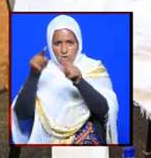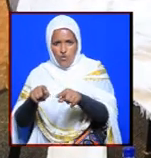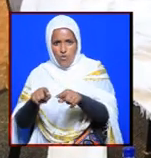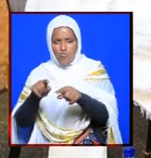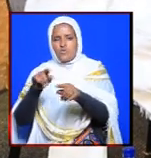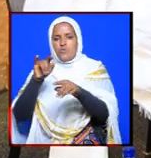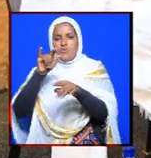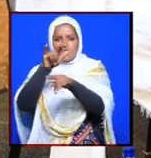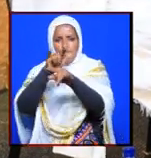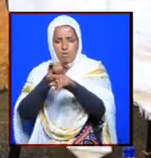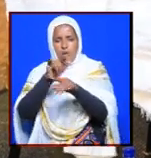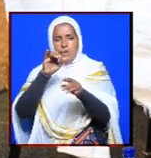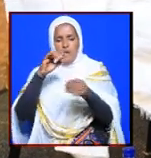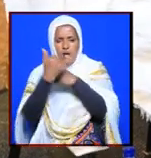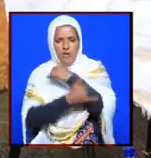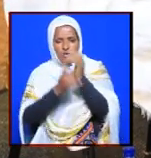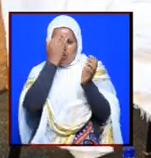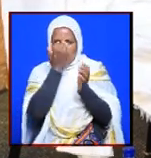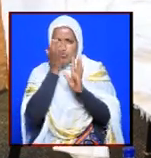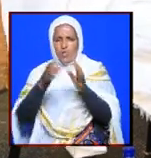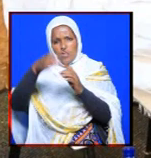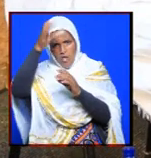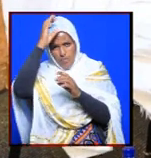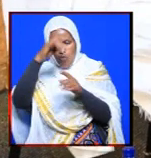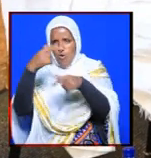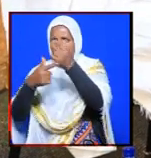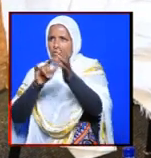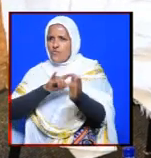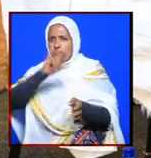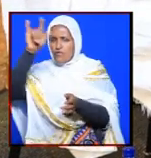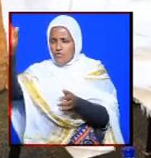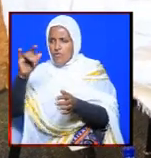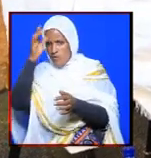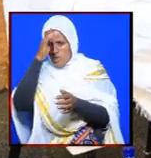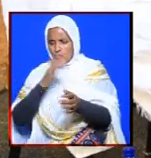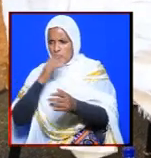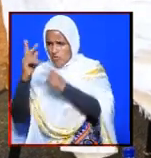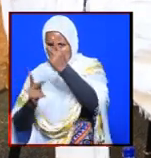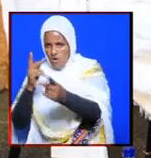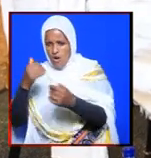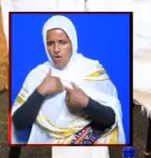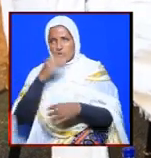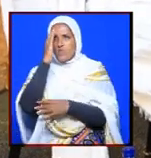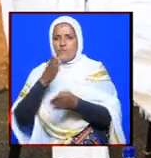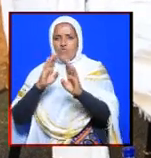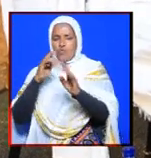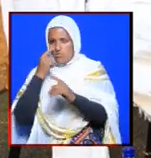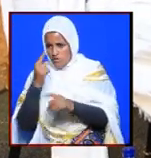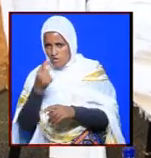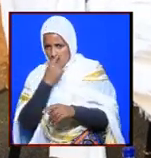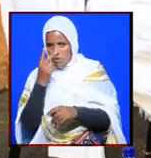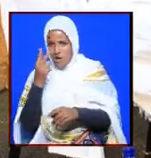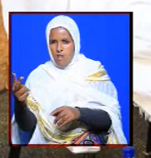ክህነት ተሰጥቷቸው ኦርቶዶክሳውያን ሆነው ተጠምቀው ሄደው አባቶችም ጎብኝተዋቸዋል አሉ። እኔም አይቻቸዋለሁ፣ እግዚአብሔር